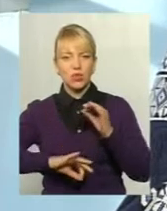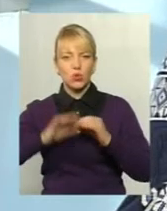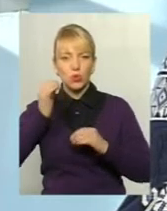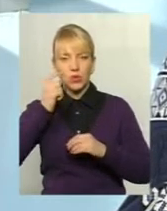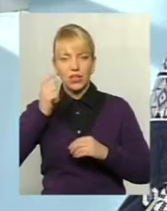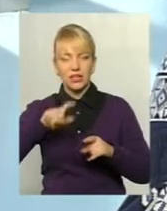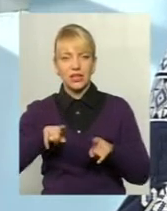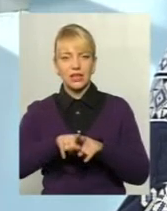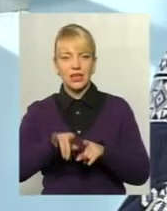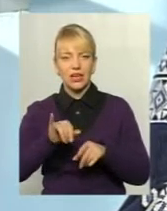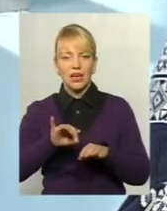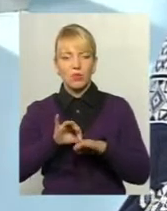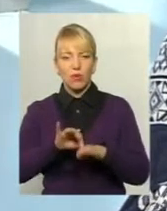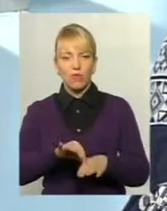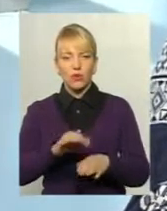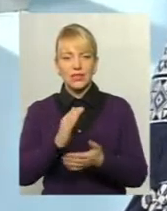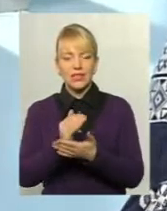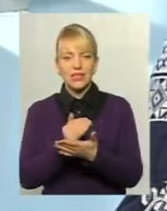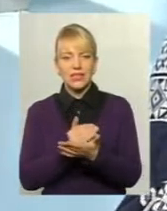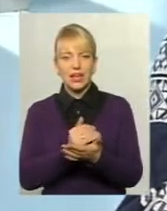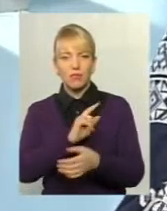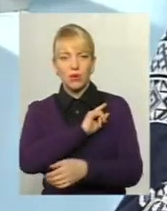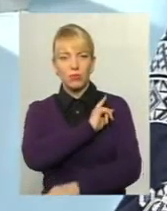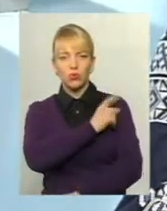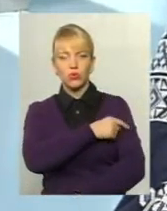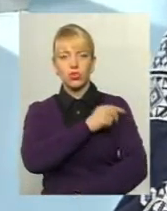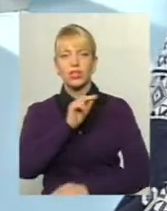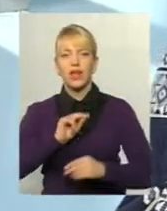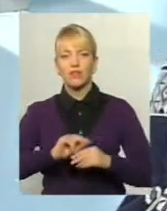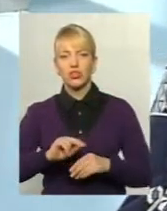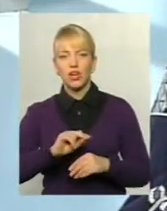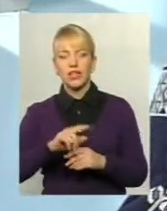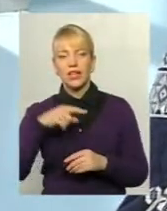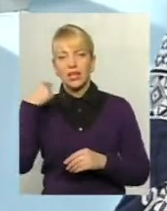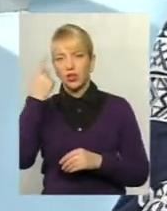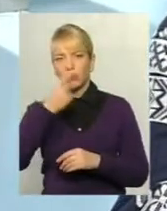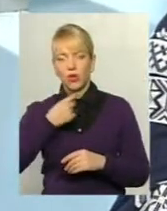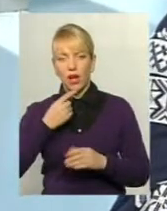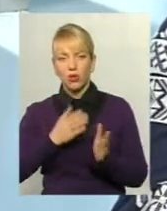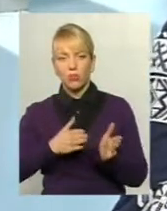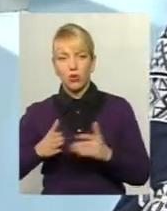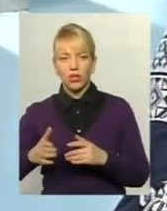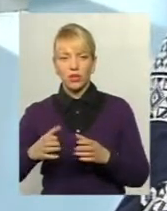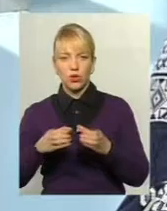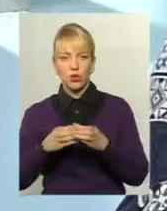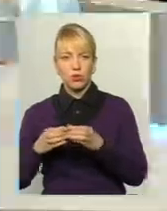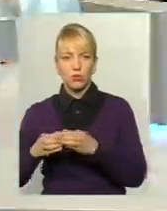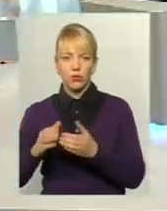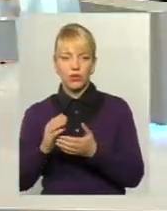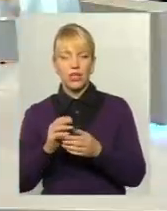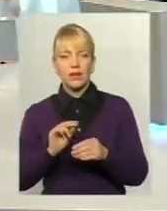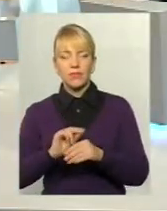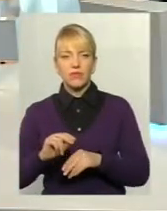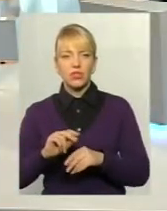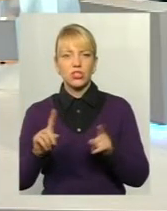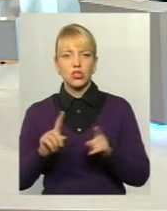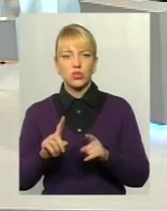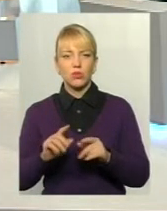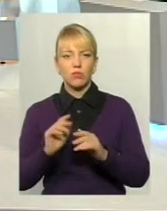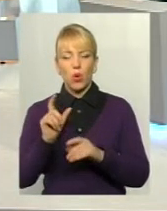так і проводить системні потужні навчання в індивідуальному порядку, групові навчання для того, щоб